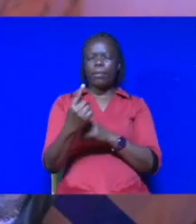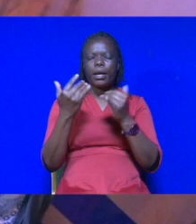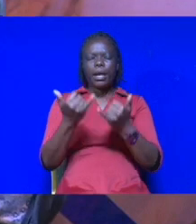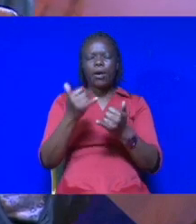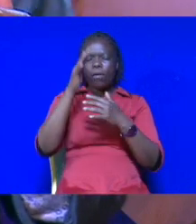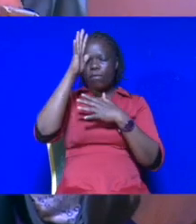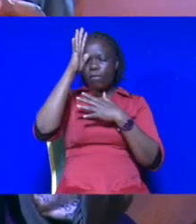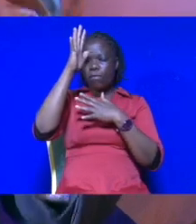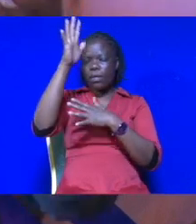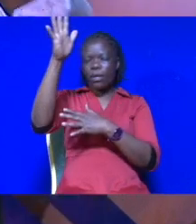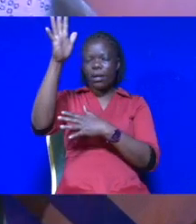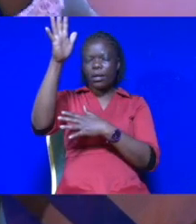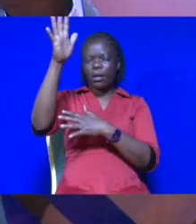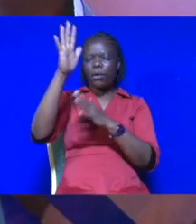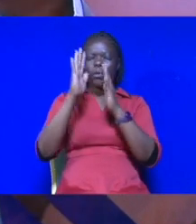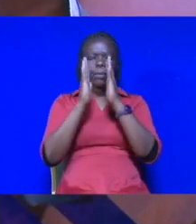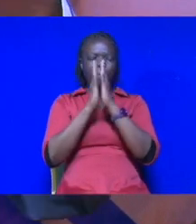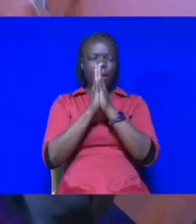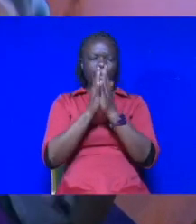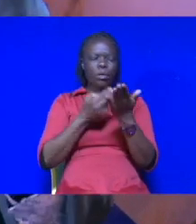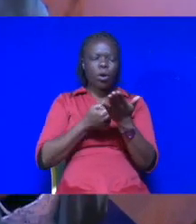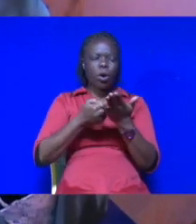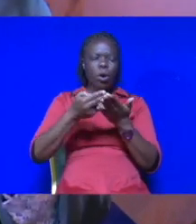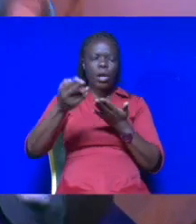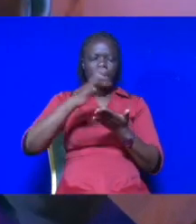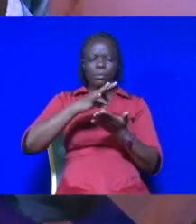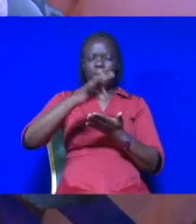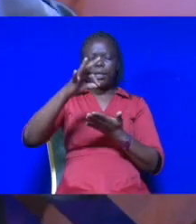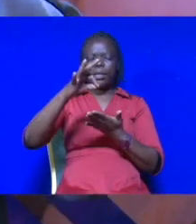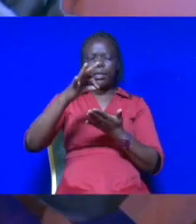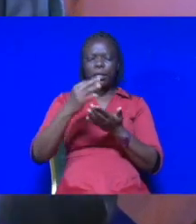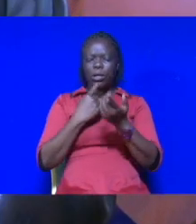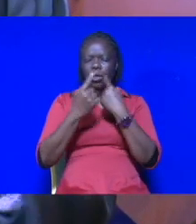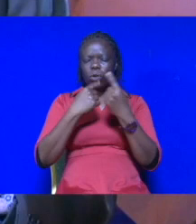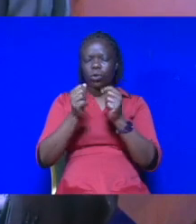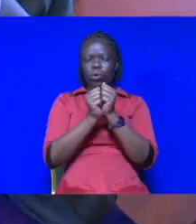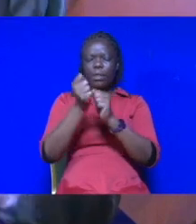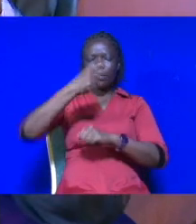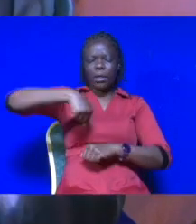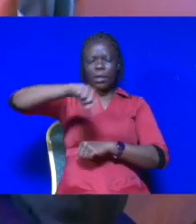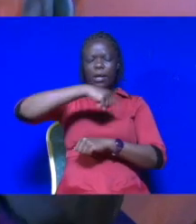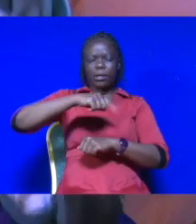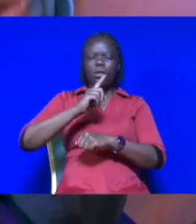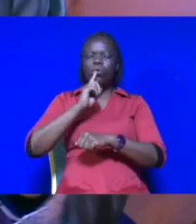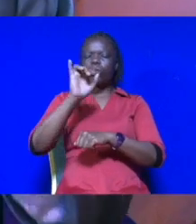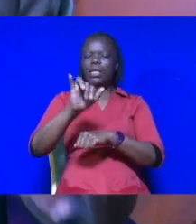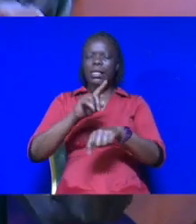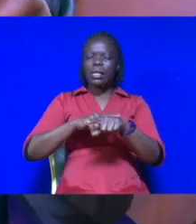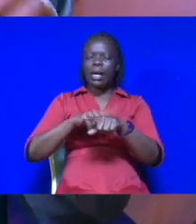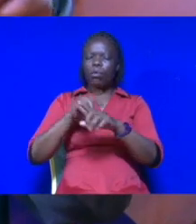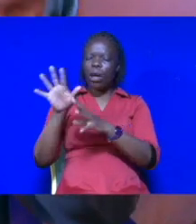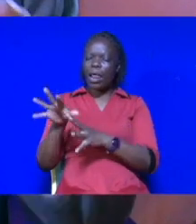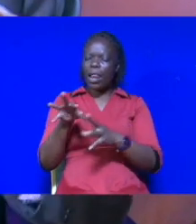wetu, tunaomba Roho Mtakatifu aongee nasi ili tutakapoondoka